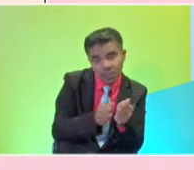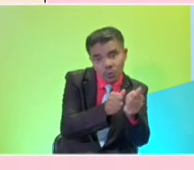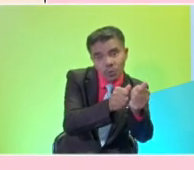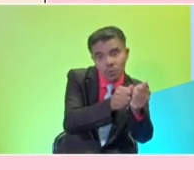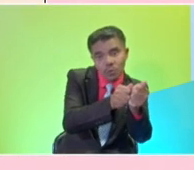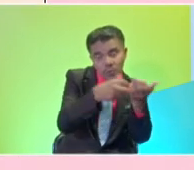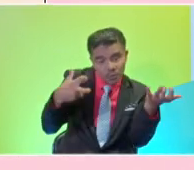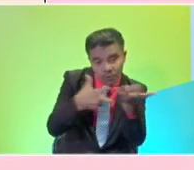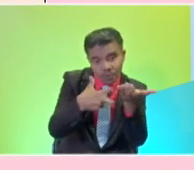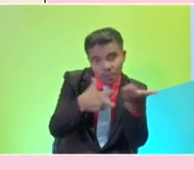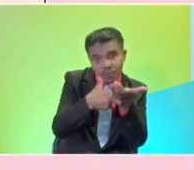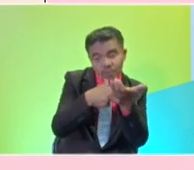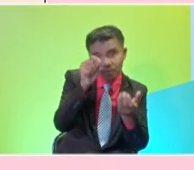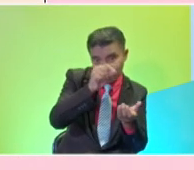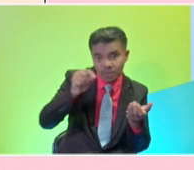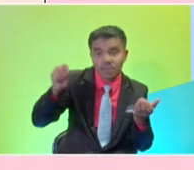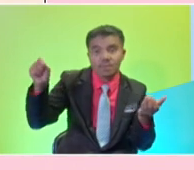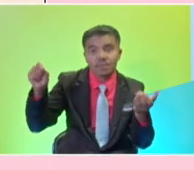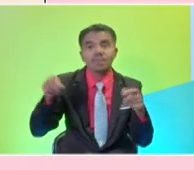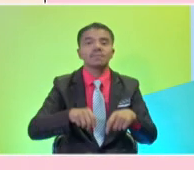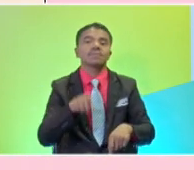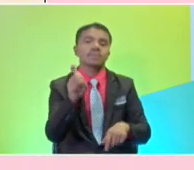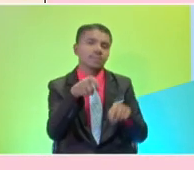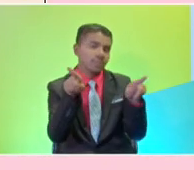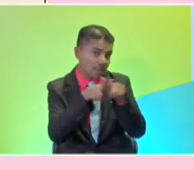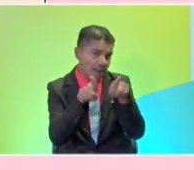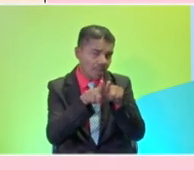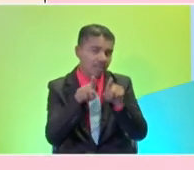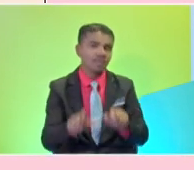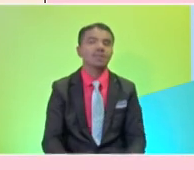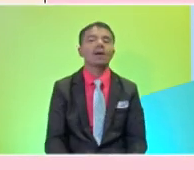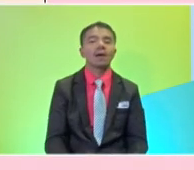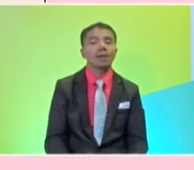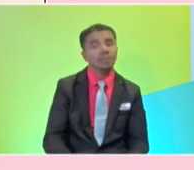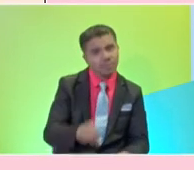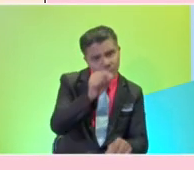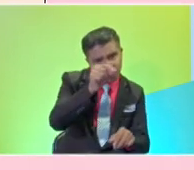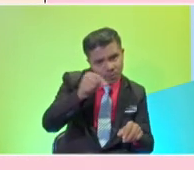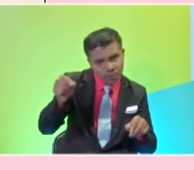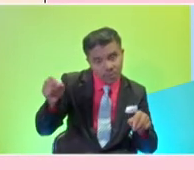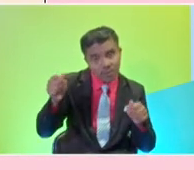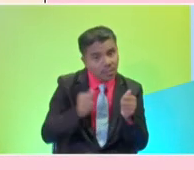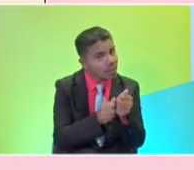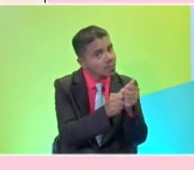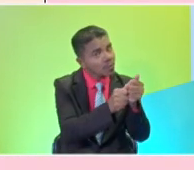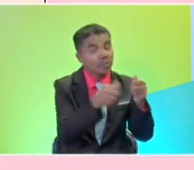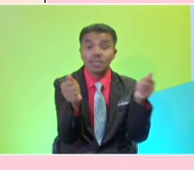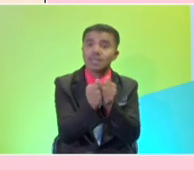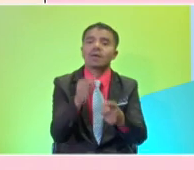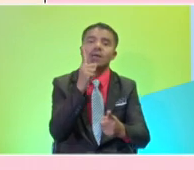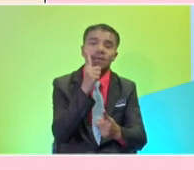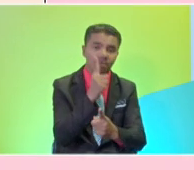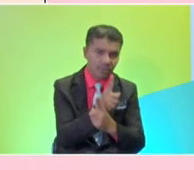kitabatb tulis kitabatan sahih dengan kitabah yang betul ikutqawaidah